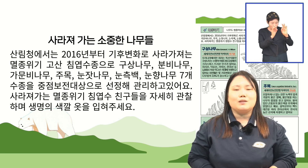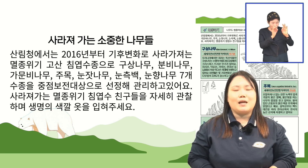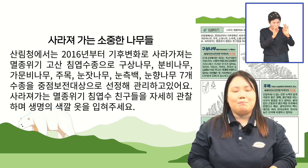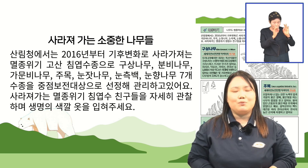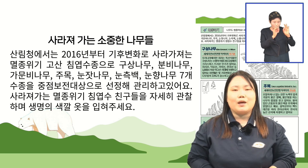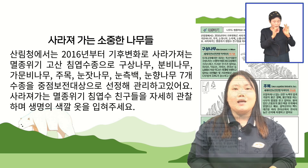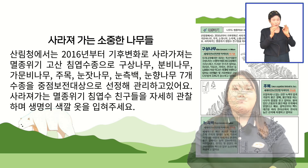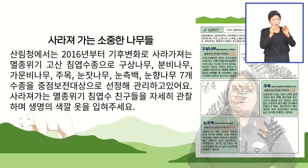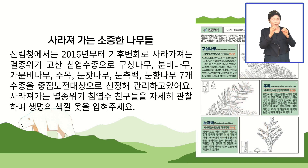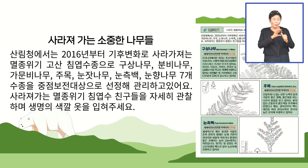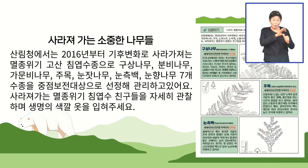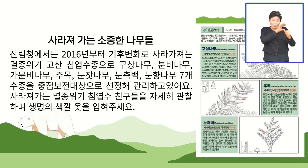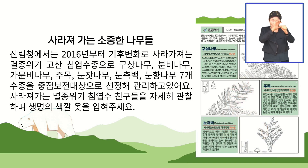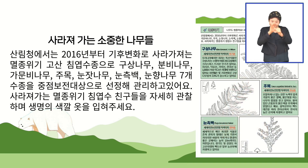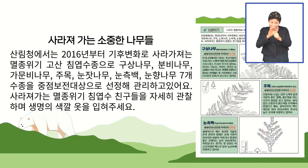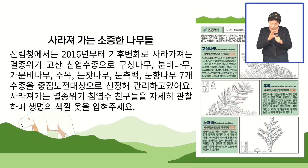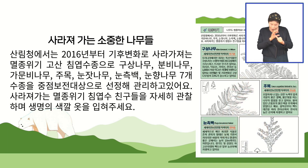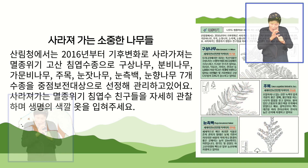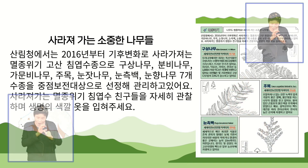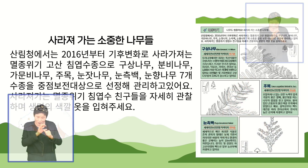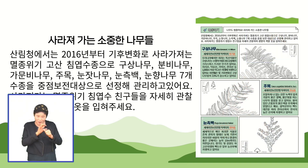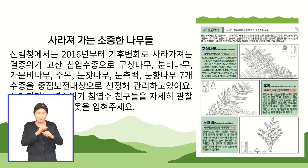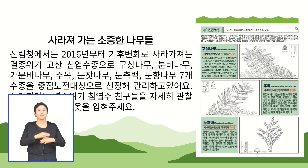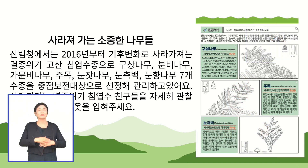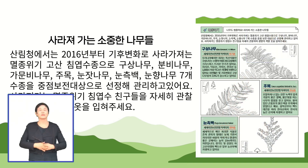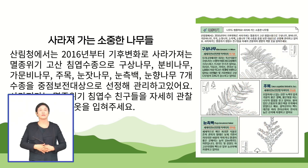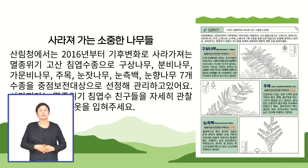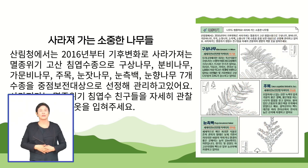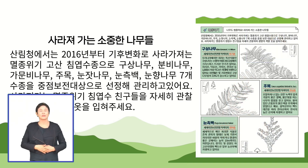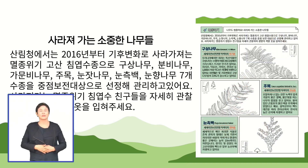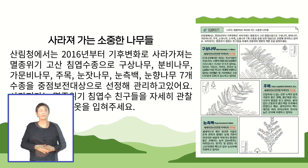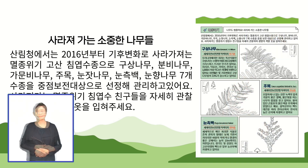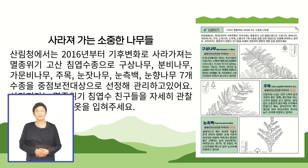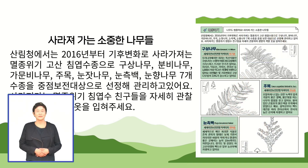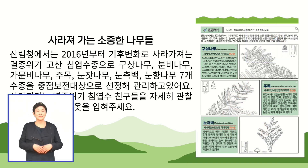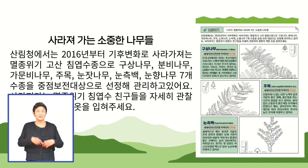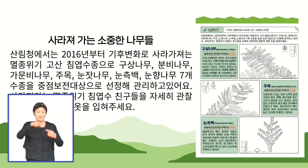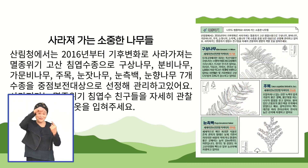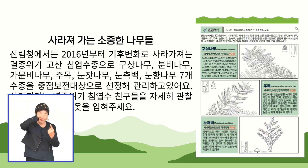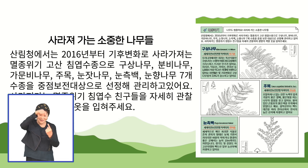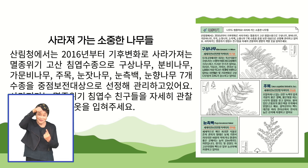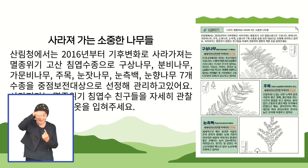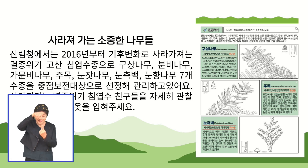색깔 옷을 예쁘게 입혀주세요. 지금부터 활동 시간입니다.